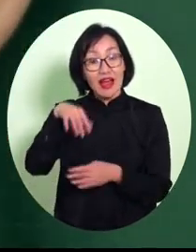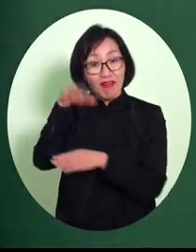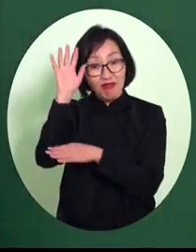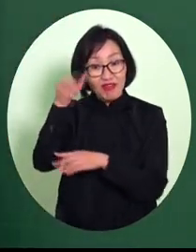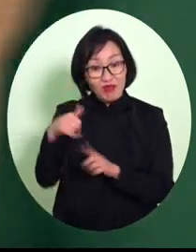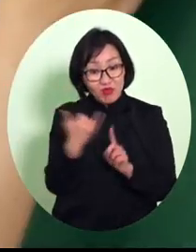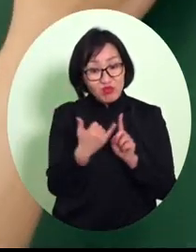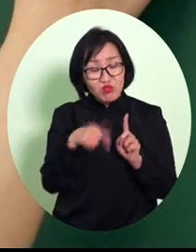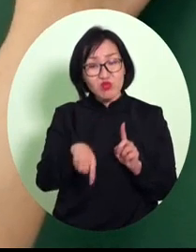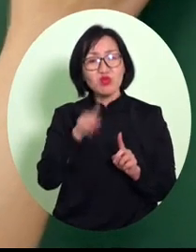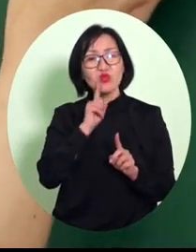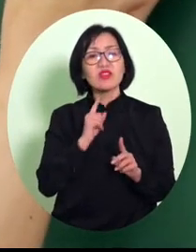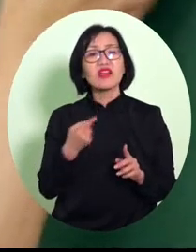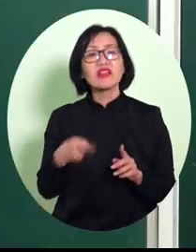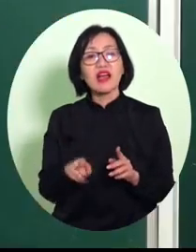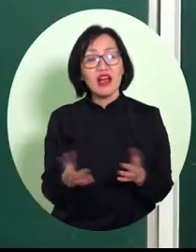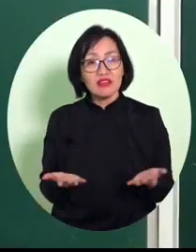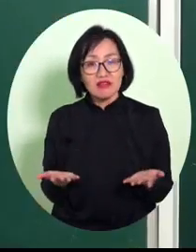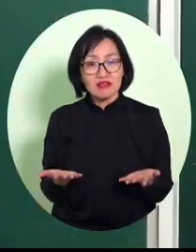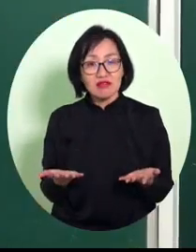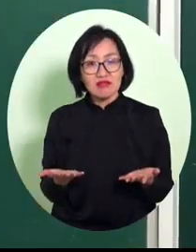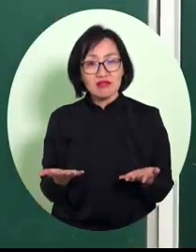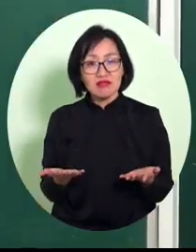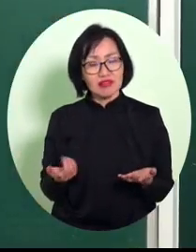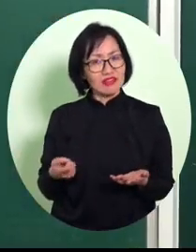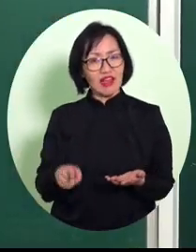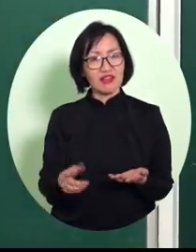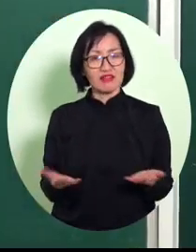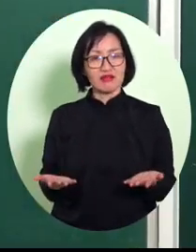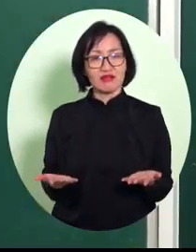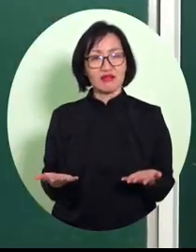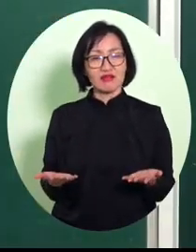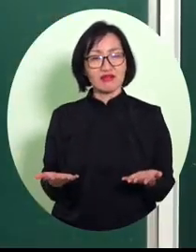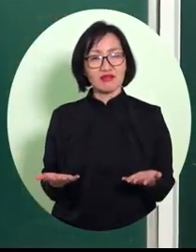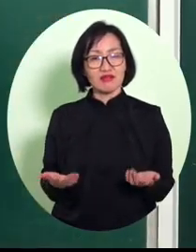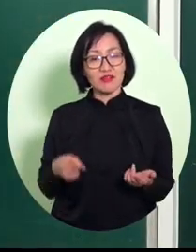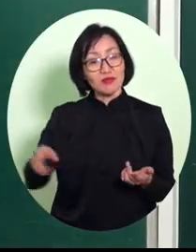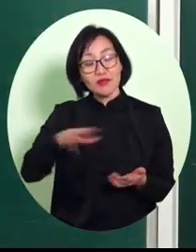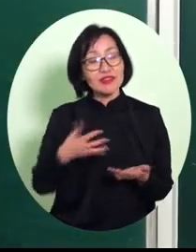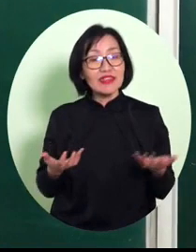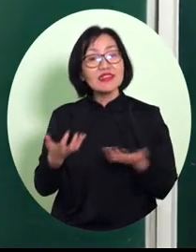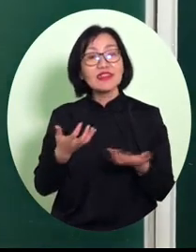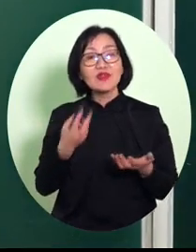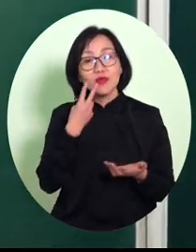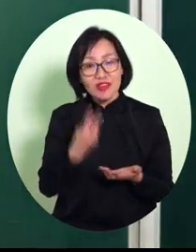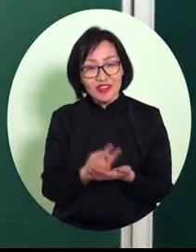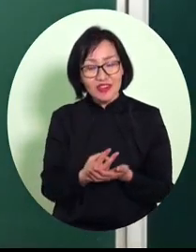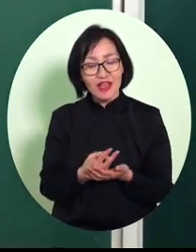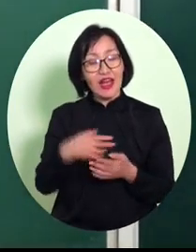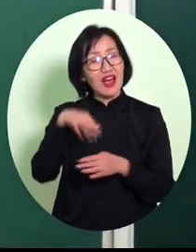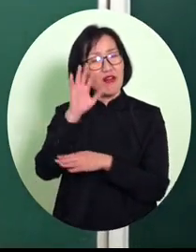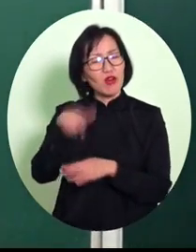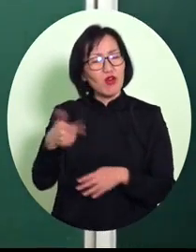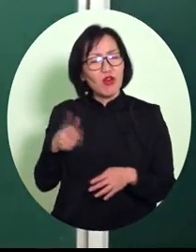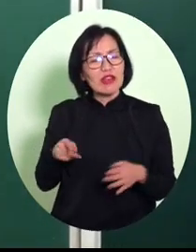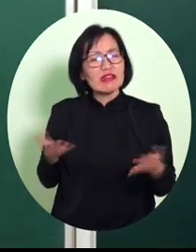яагаад та нар хаврын үлрэл дуртай байдг юм бол тийм ээ? Яагаад? За цөмөр багц зэрэг ярилцъя. Хавар хамгийн